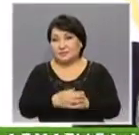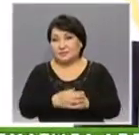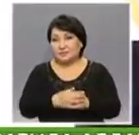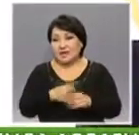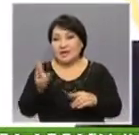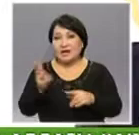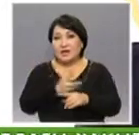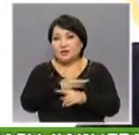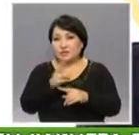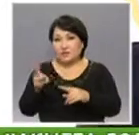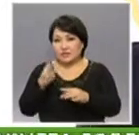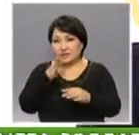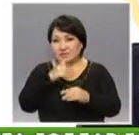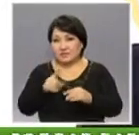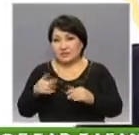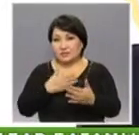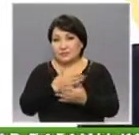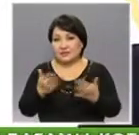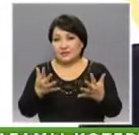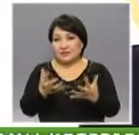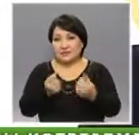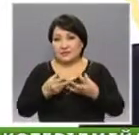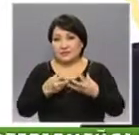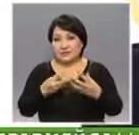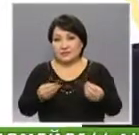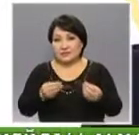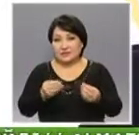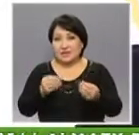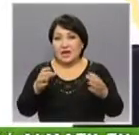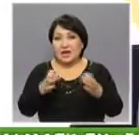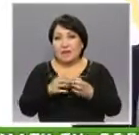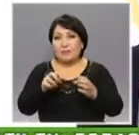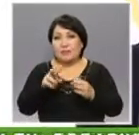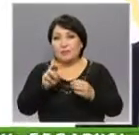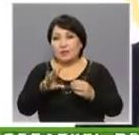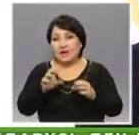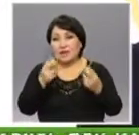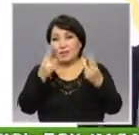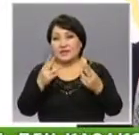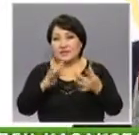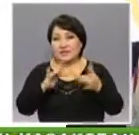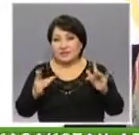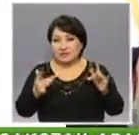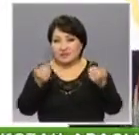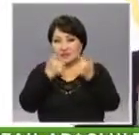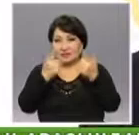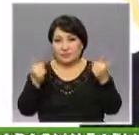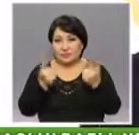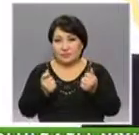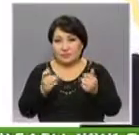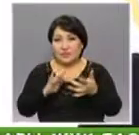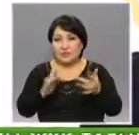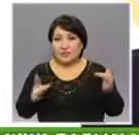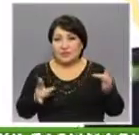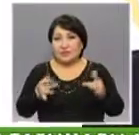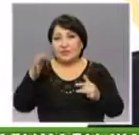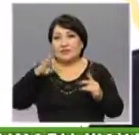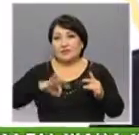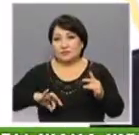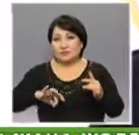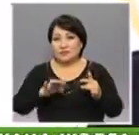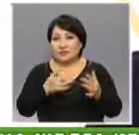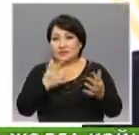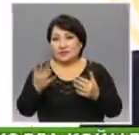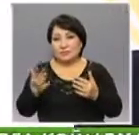Түсірілім кезінде мен өзімнің алған әсерімді блогтар мен әлеуметтік желілерде жариялап отырдым. Ол ғаламторды пайдаланушылар